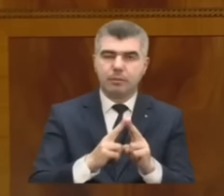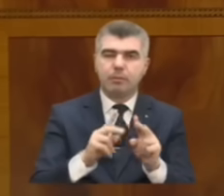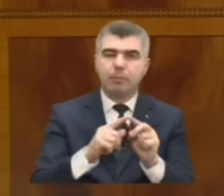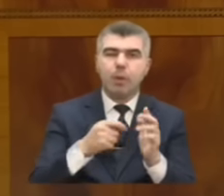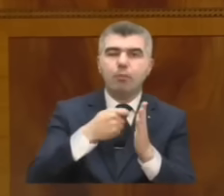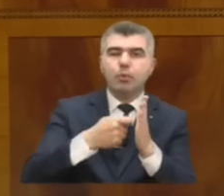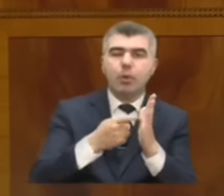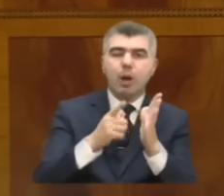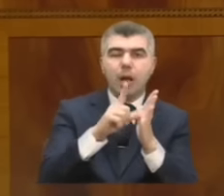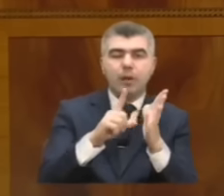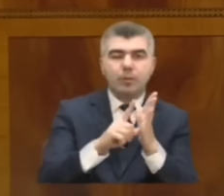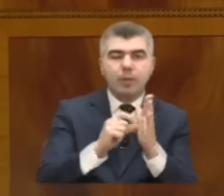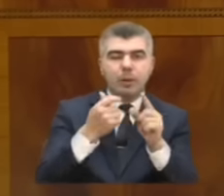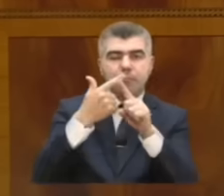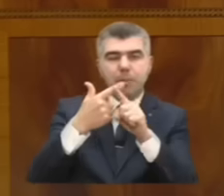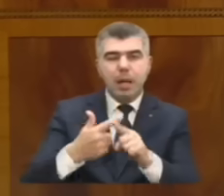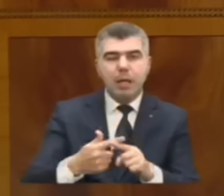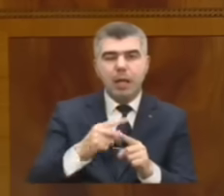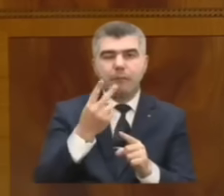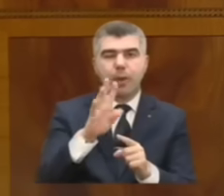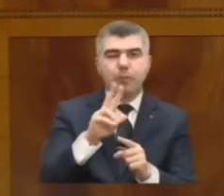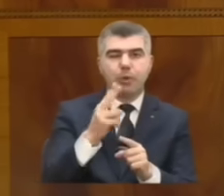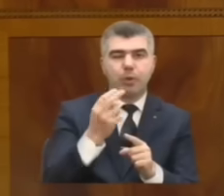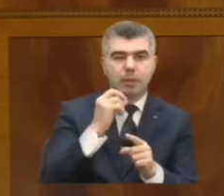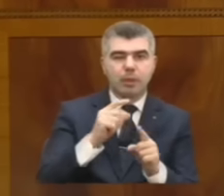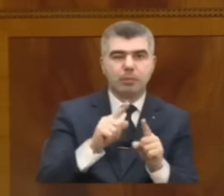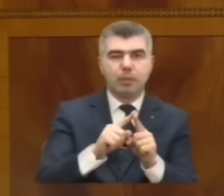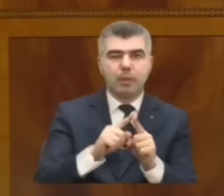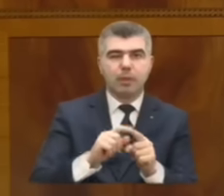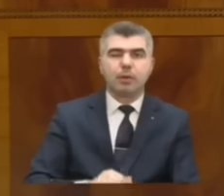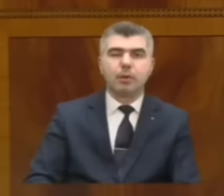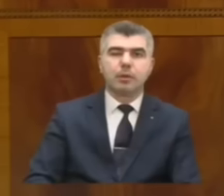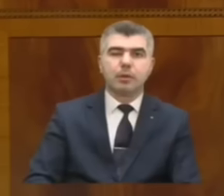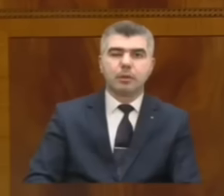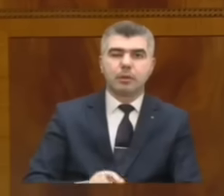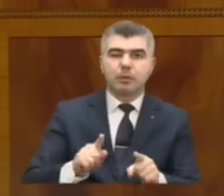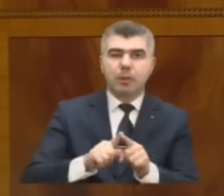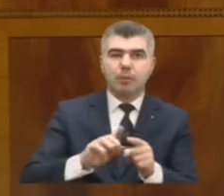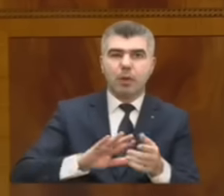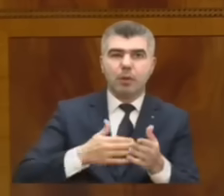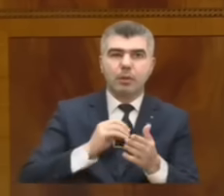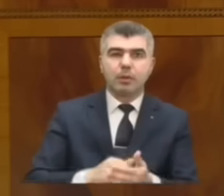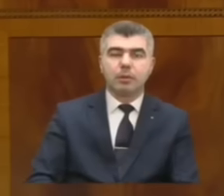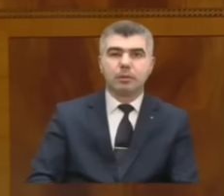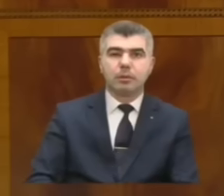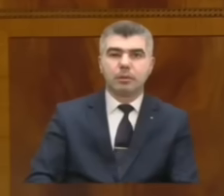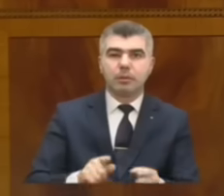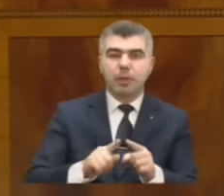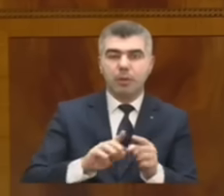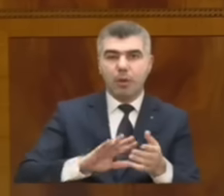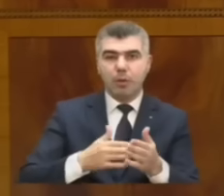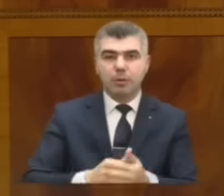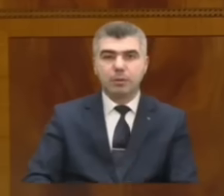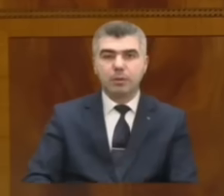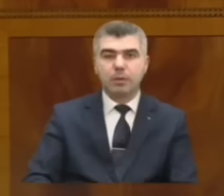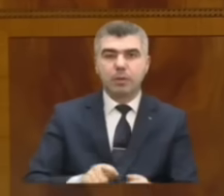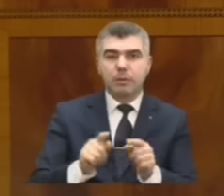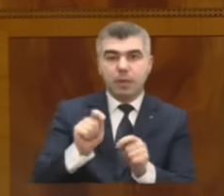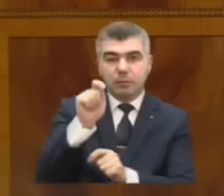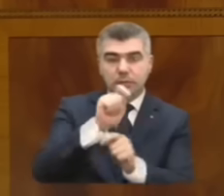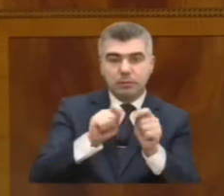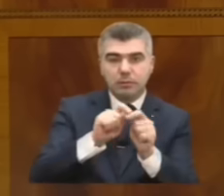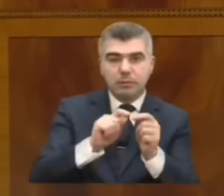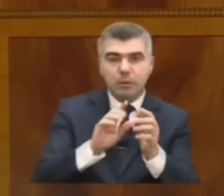قانون المالية سنة 2025 بوضعية المقاولة الصغيرة جدا والصغرى المتوسطة والمقاولة الذاتية ويؤهل